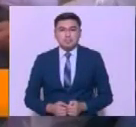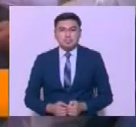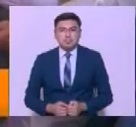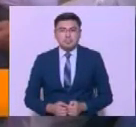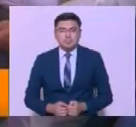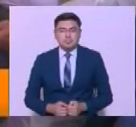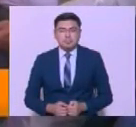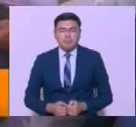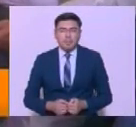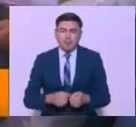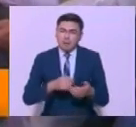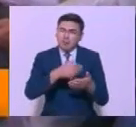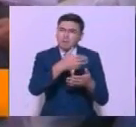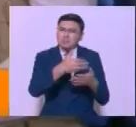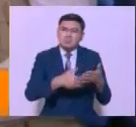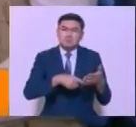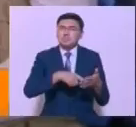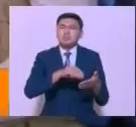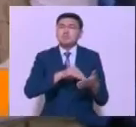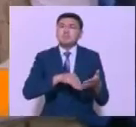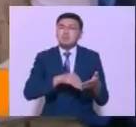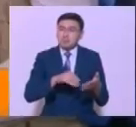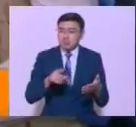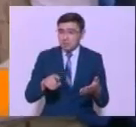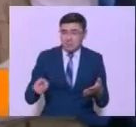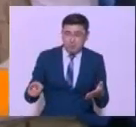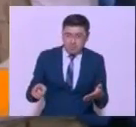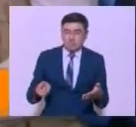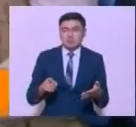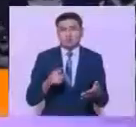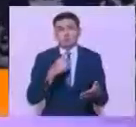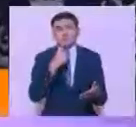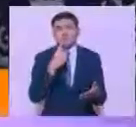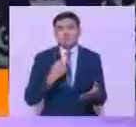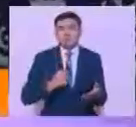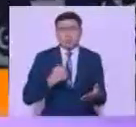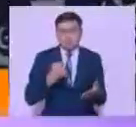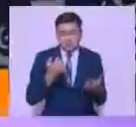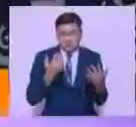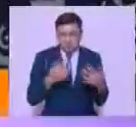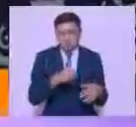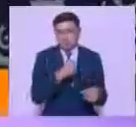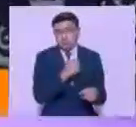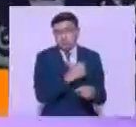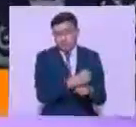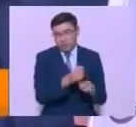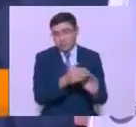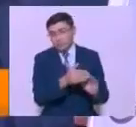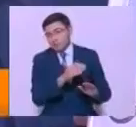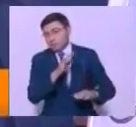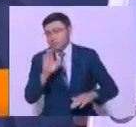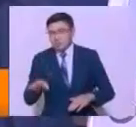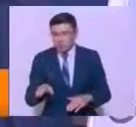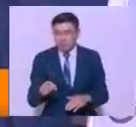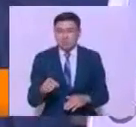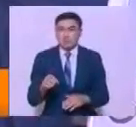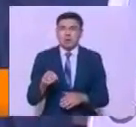предание гласит что по возвращении в родные края воины стали искать РАУ который увековечил бы подвиги героев жирах в итоге автором